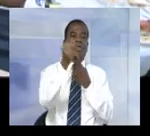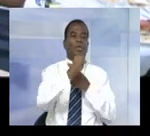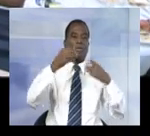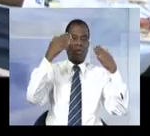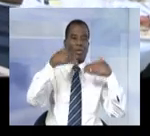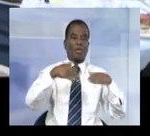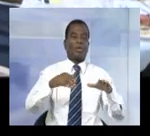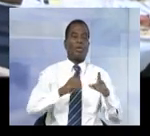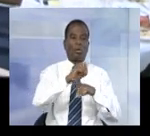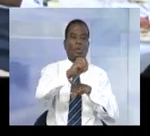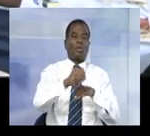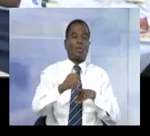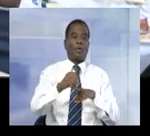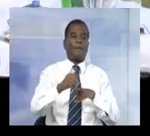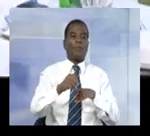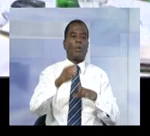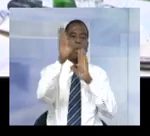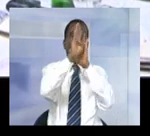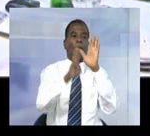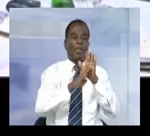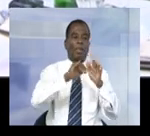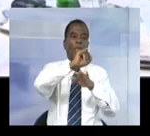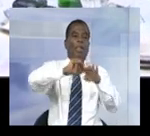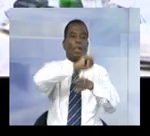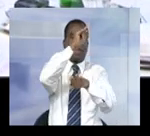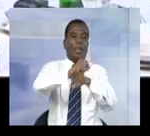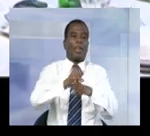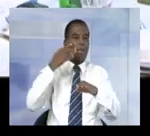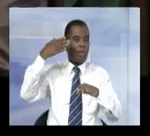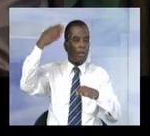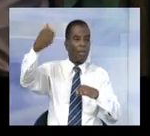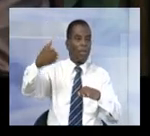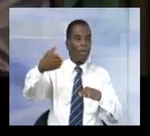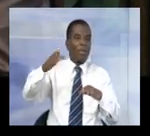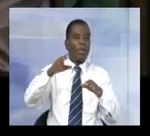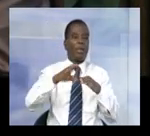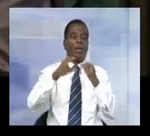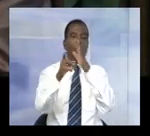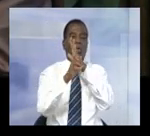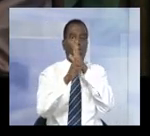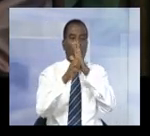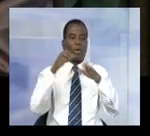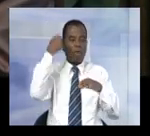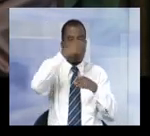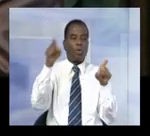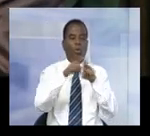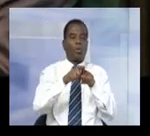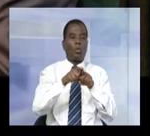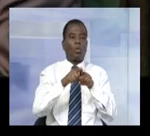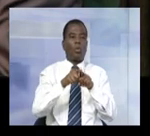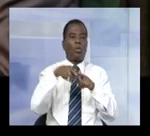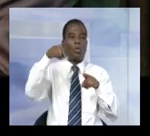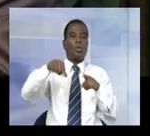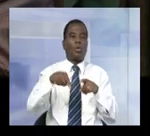crise oblige. Au menu, le bilan de l'institution, les perspectives économiques de l'Afrique, avec comme dessert le fait que